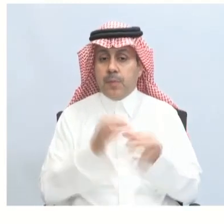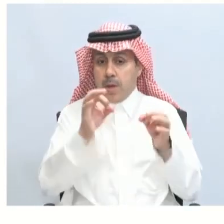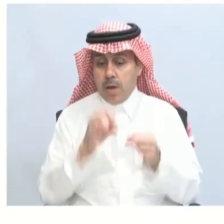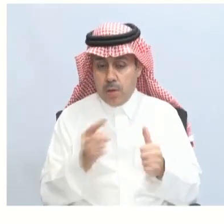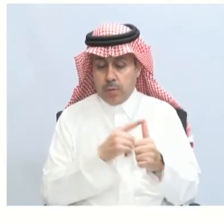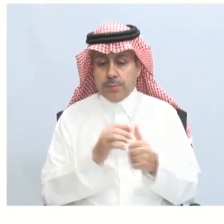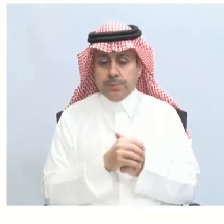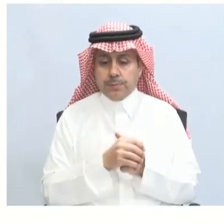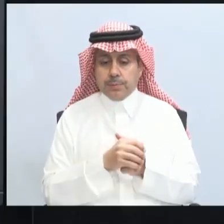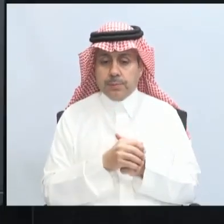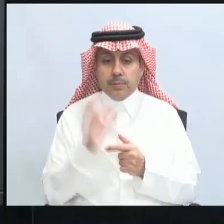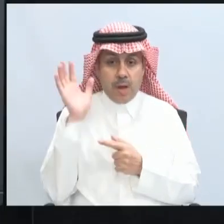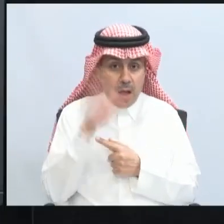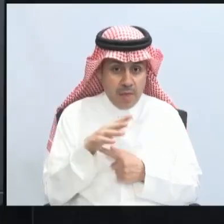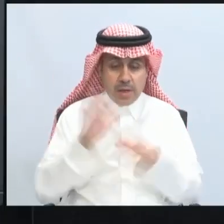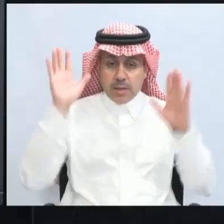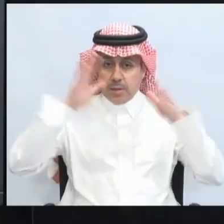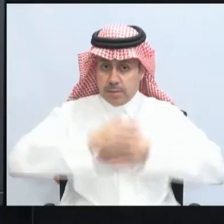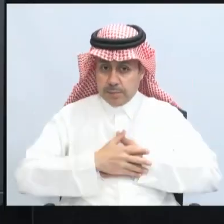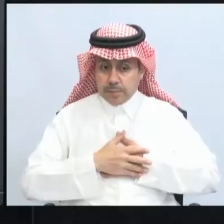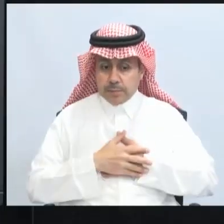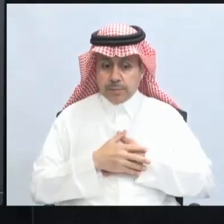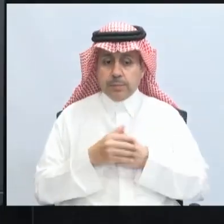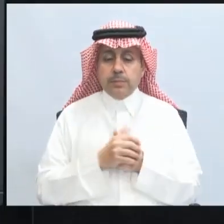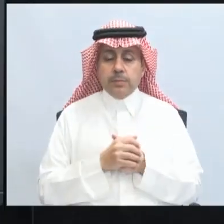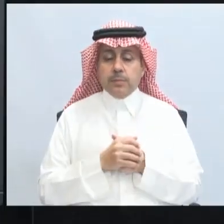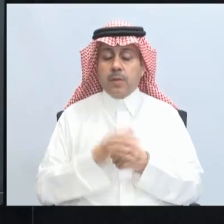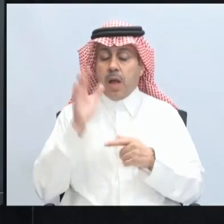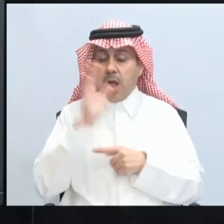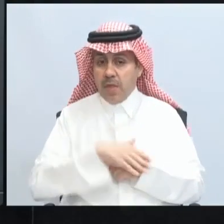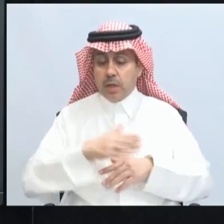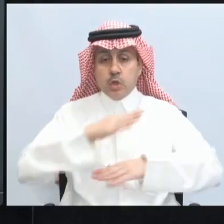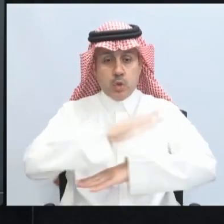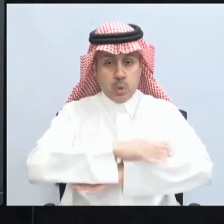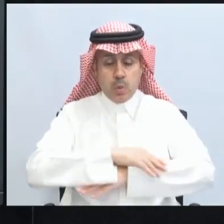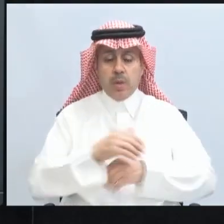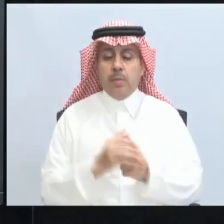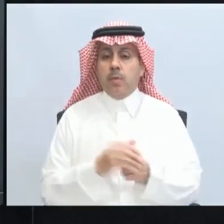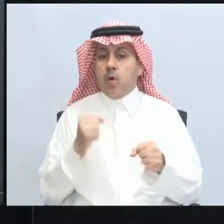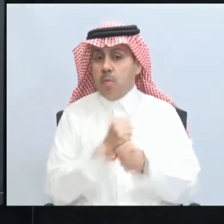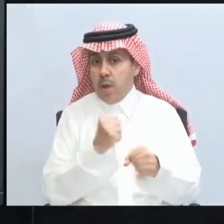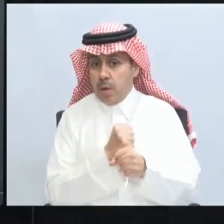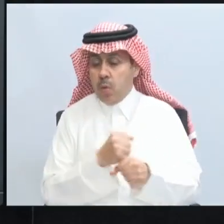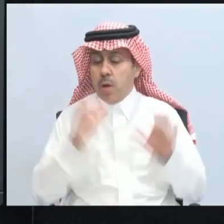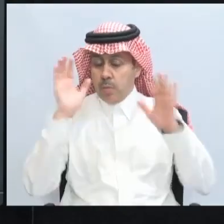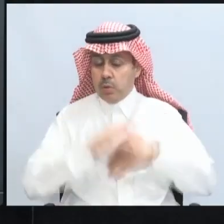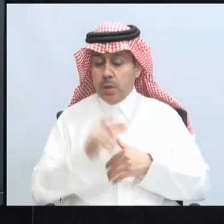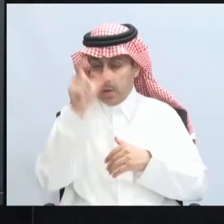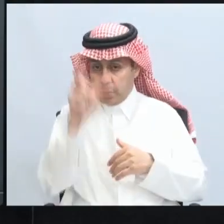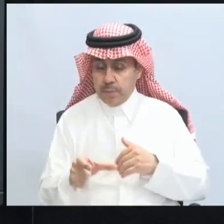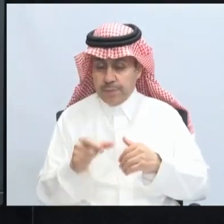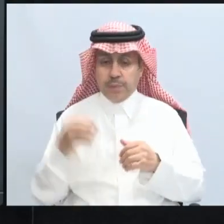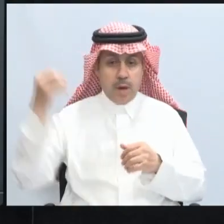الاولى عن اثار الصلاه وما يحققه المصلي كذلك في الجزء الثاني